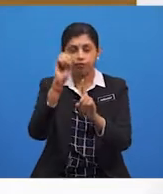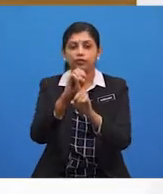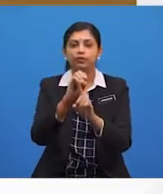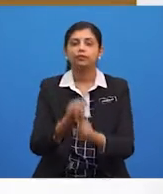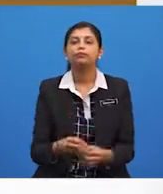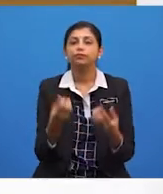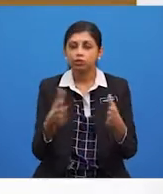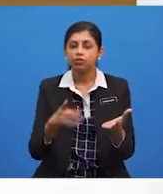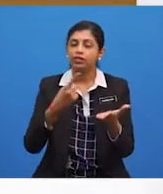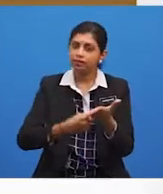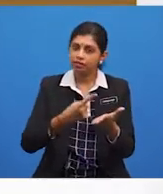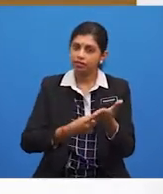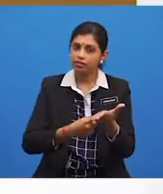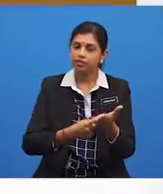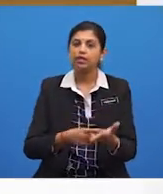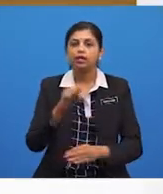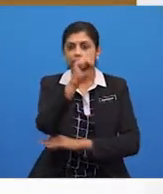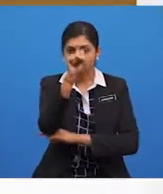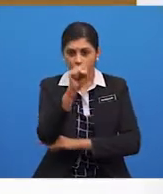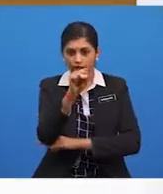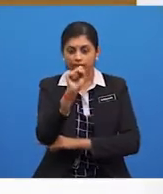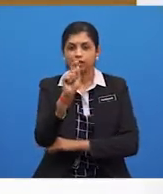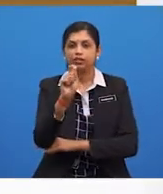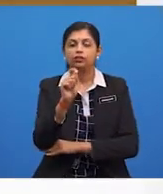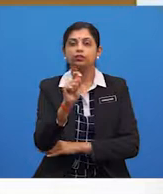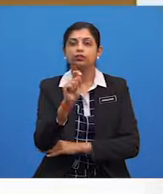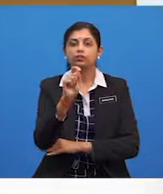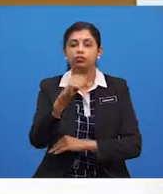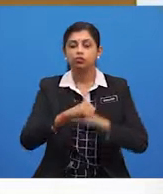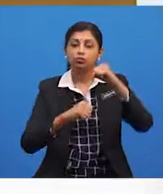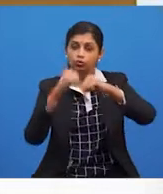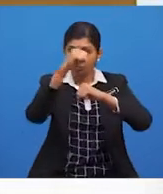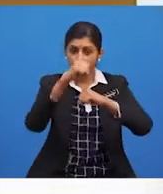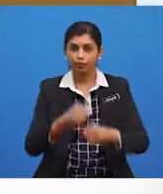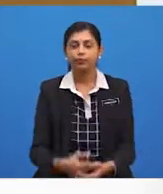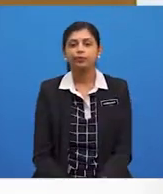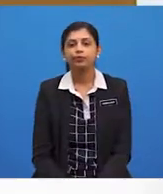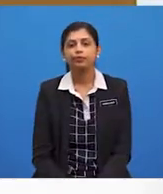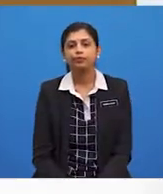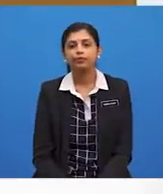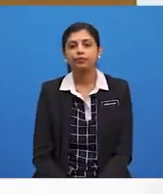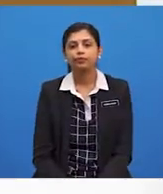akan membincangkan soalan struktur pula. Baiklah, mari kita mulakan.